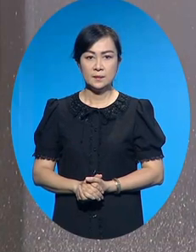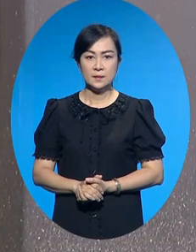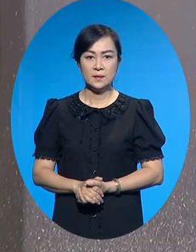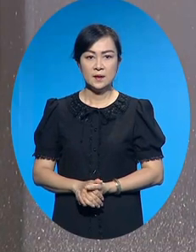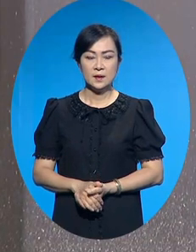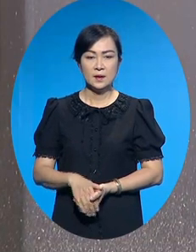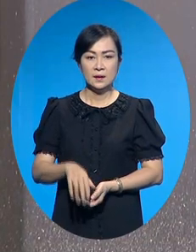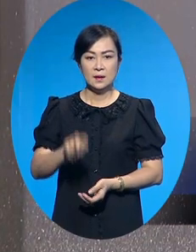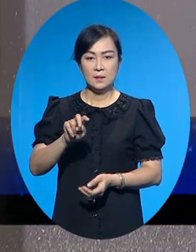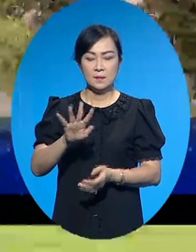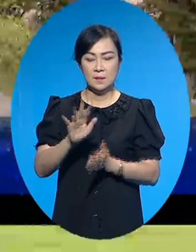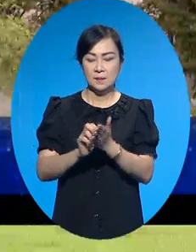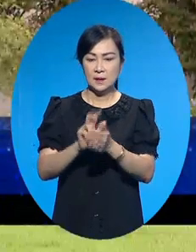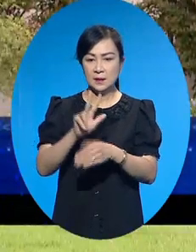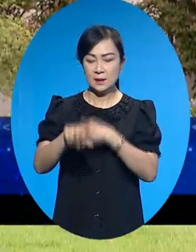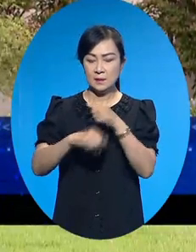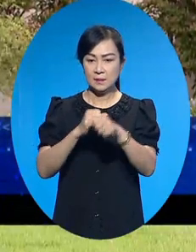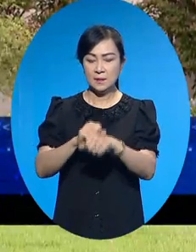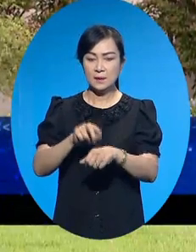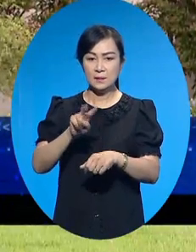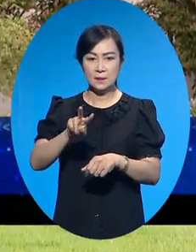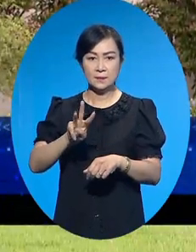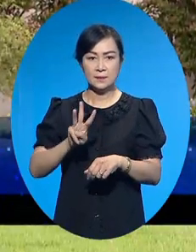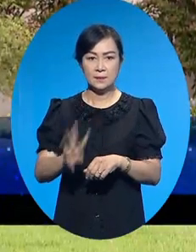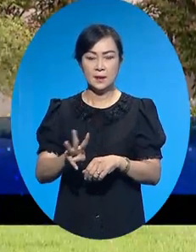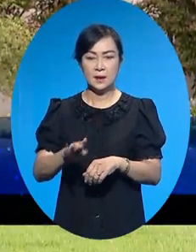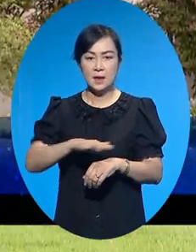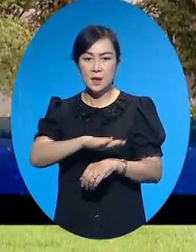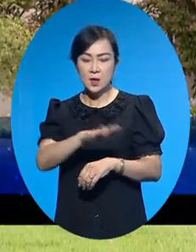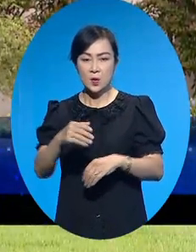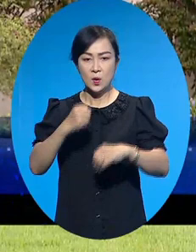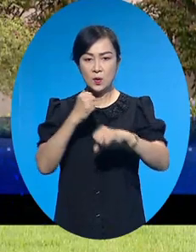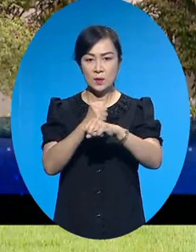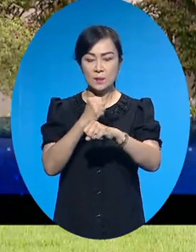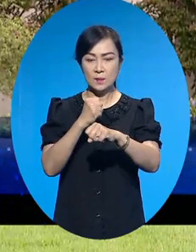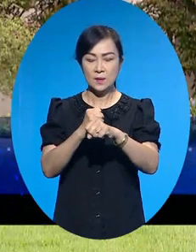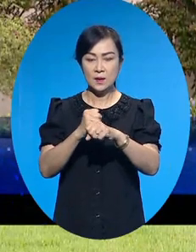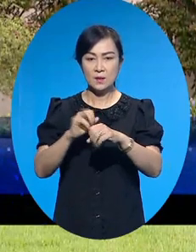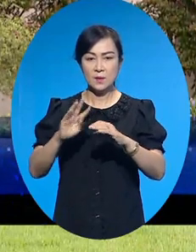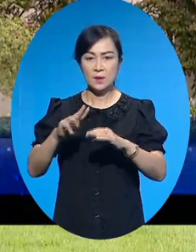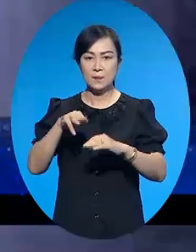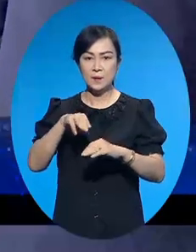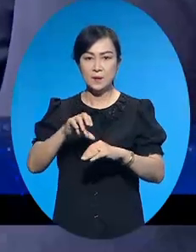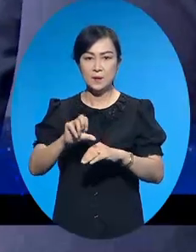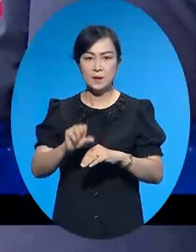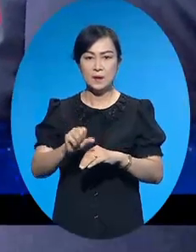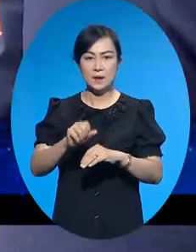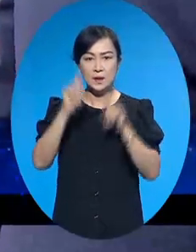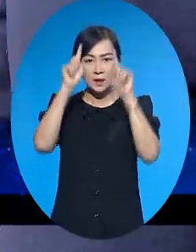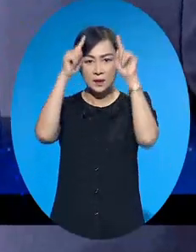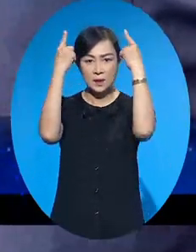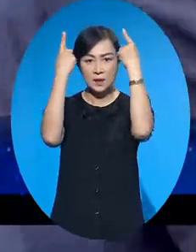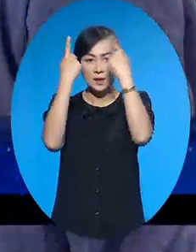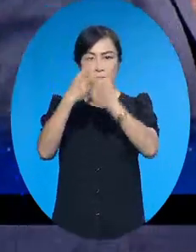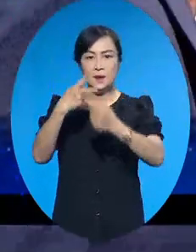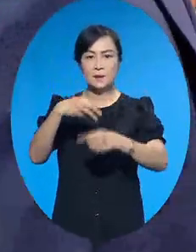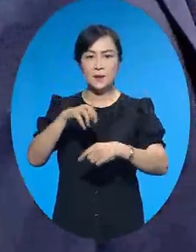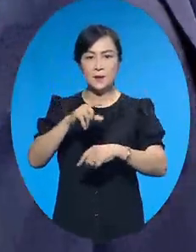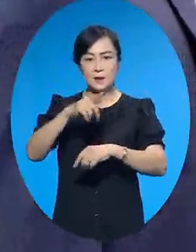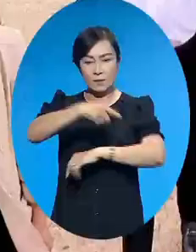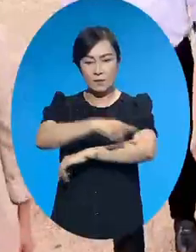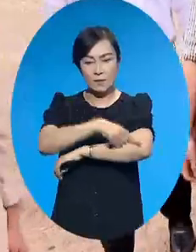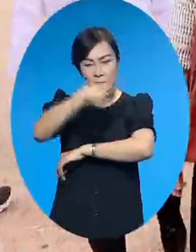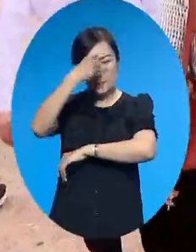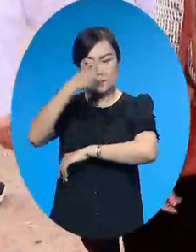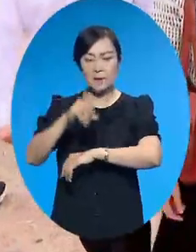Trong buổi sáng ngày 25 tháng 8 năm 2023, đoàn đã có buổi làm việc với Viện Smithsonian. Tiến sĩ Benjamin Filens, Phó Giám đốc